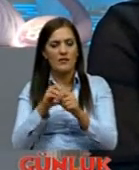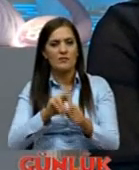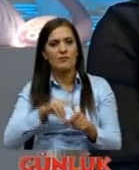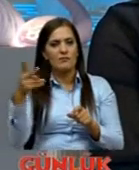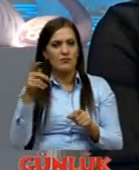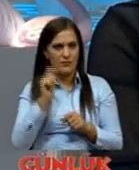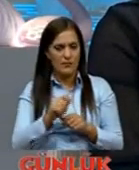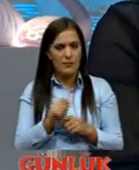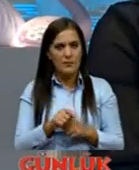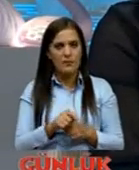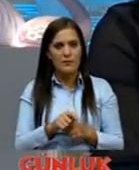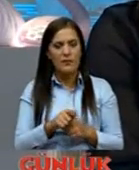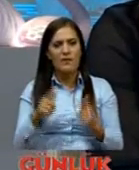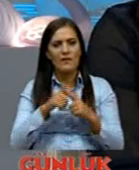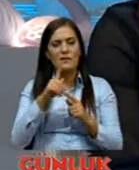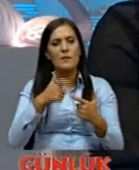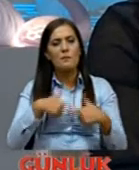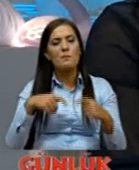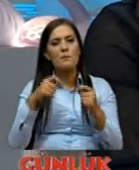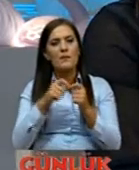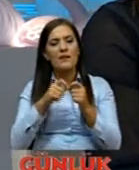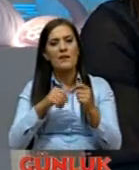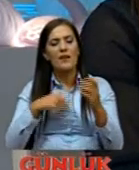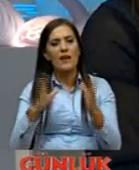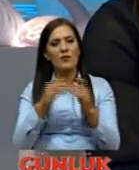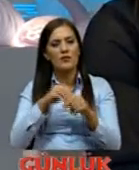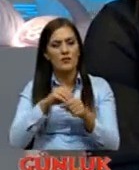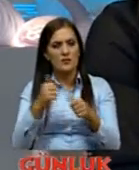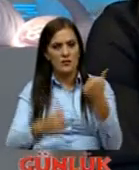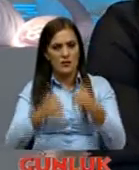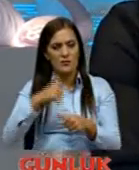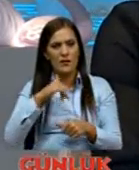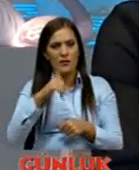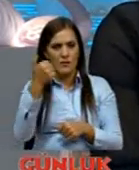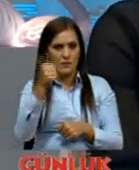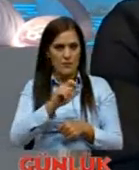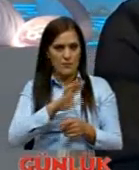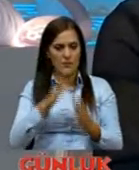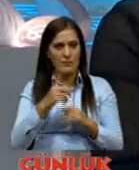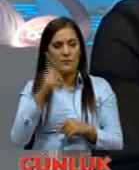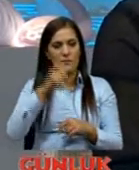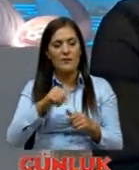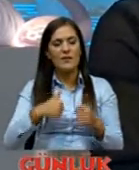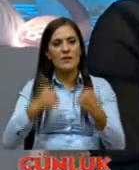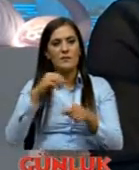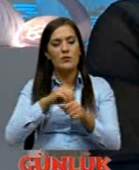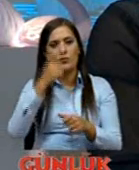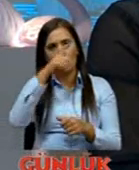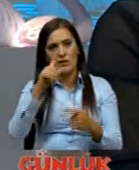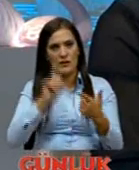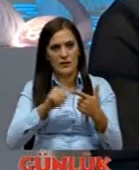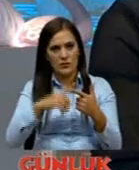geçmiş bulunmaktayım. Fitness bikini kategorisinde yarışıyorum. Yaklaşık 6 aydır. İlk yarışmamda Türkiye ikincisi